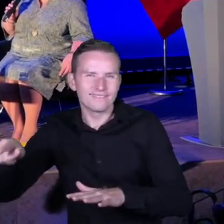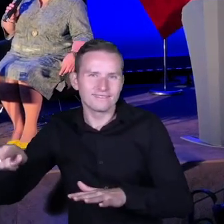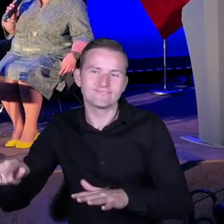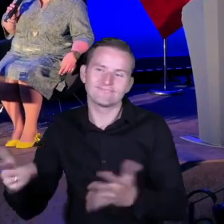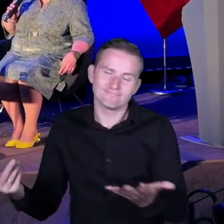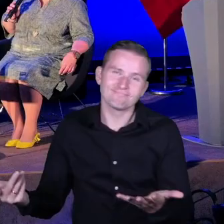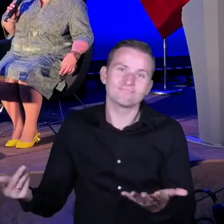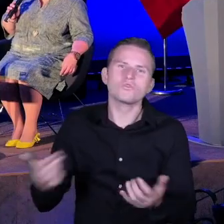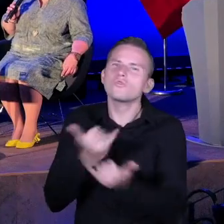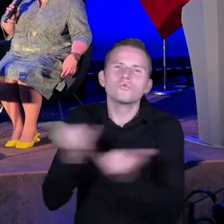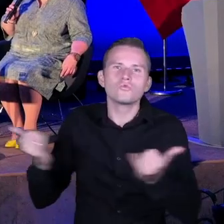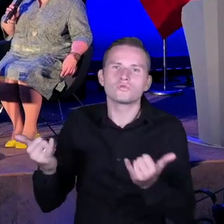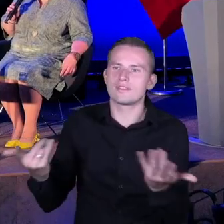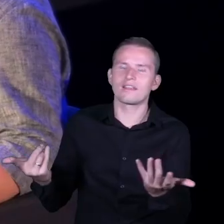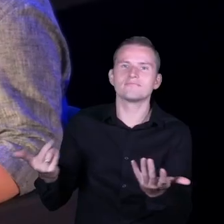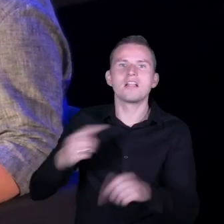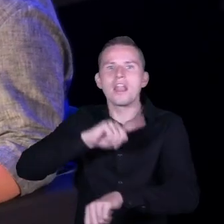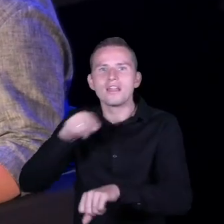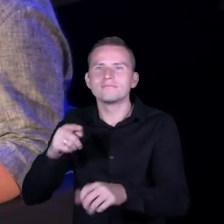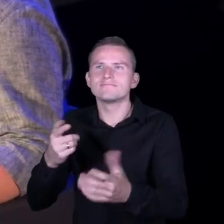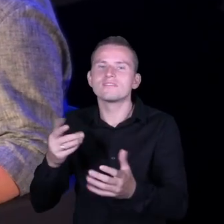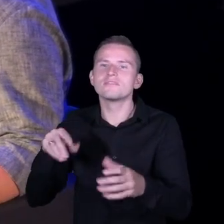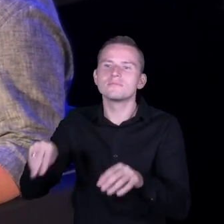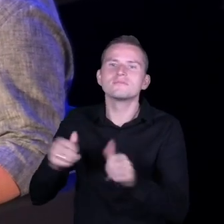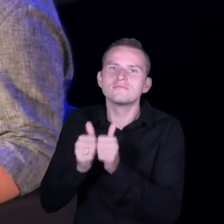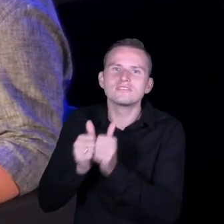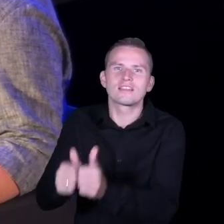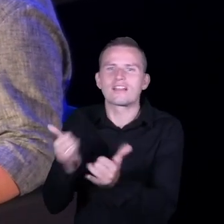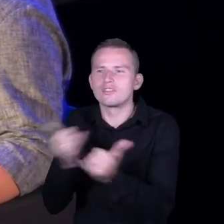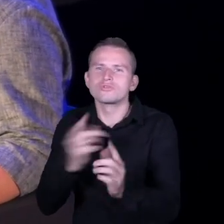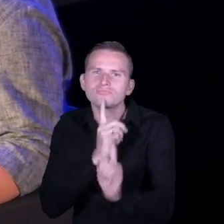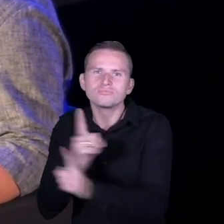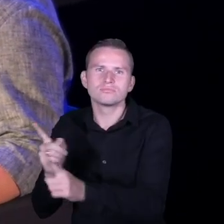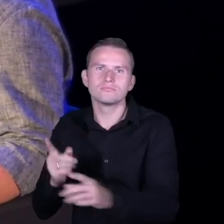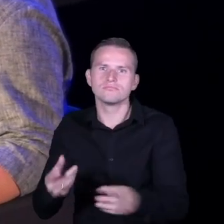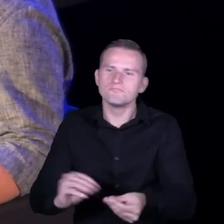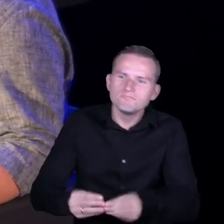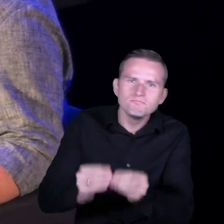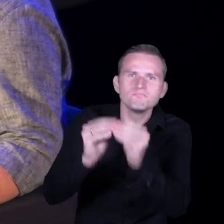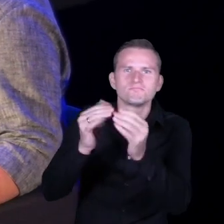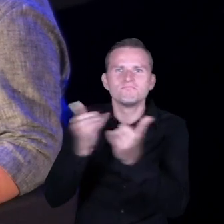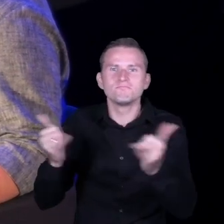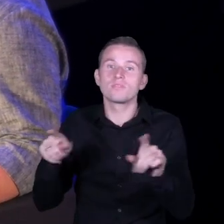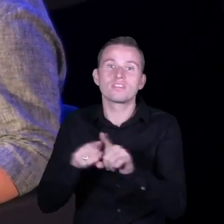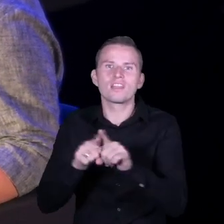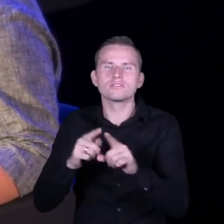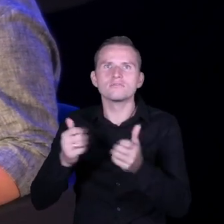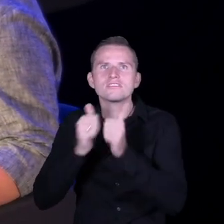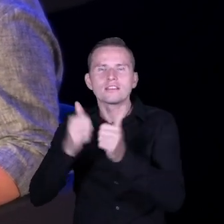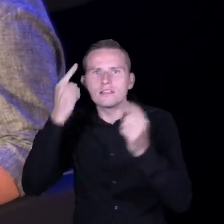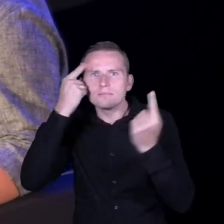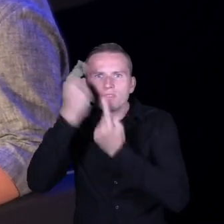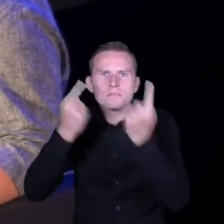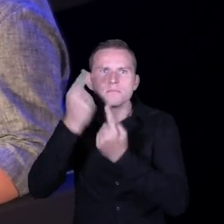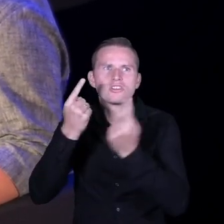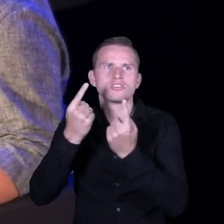tak? Od ceramiki, od takich zajęć artystycznych, twórczych, poprzez zadania krytycznego myślenia, budowanie na